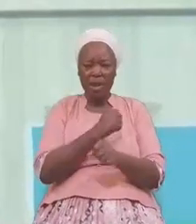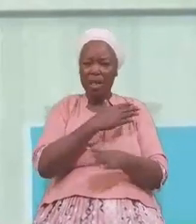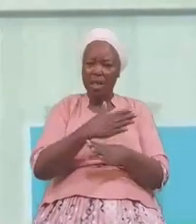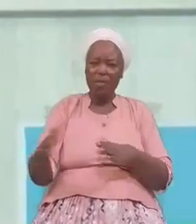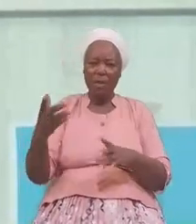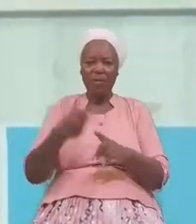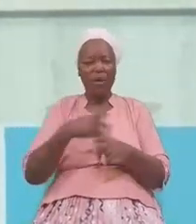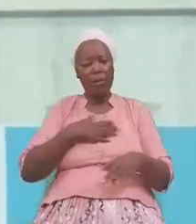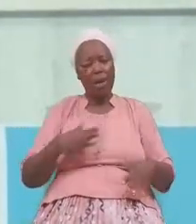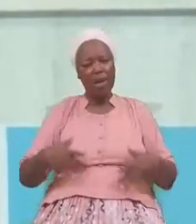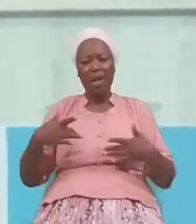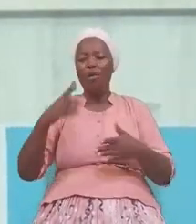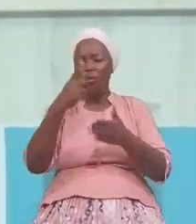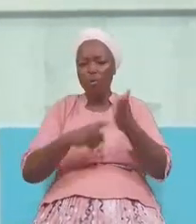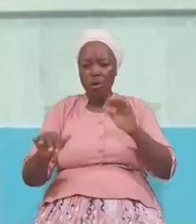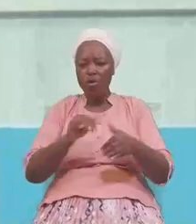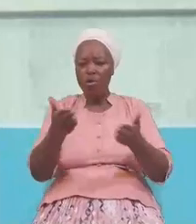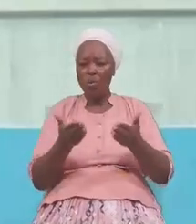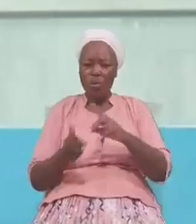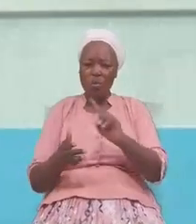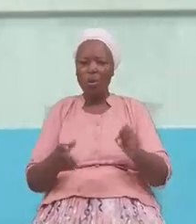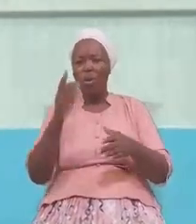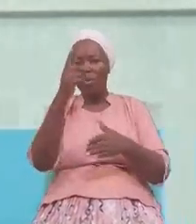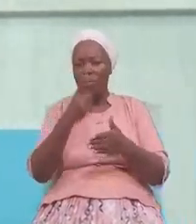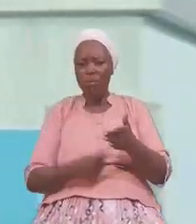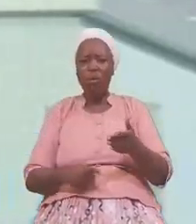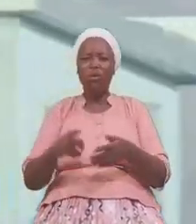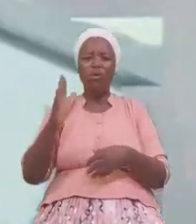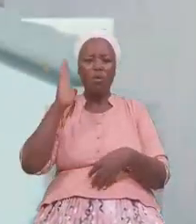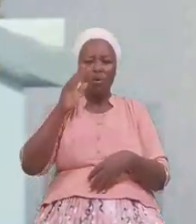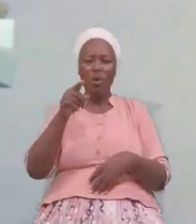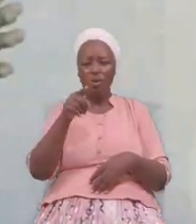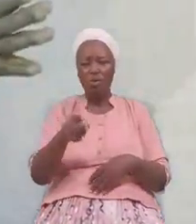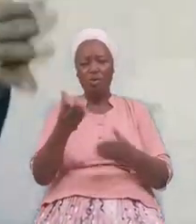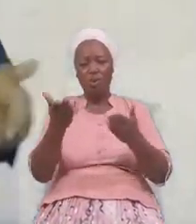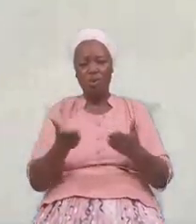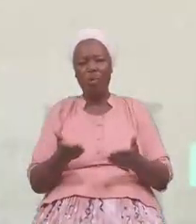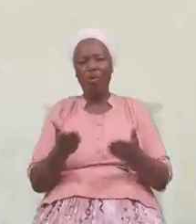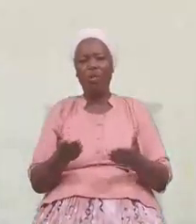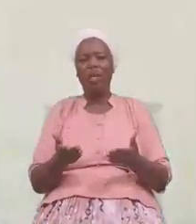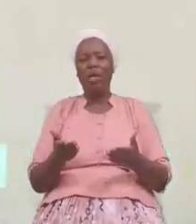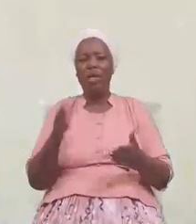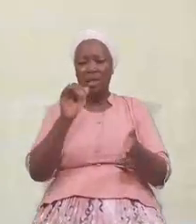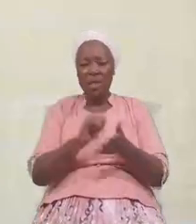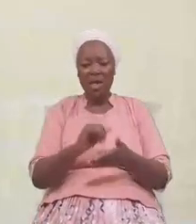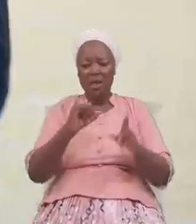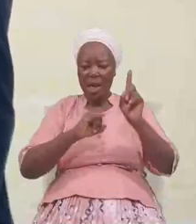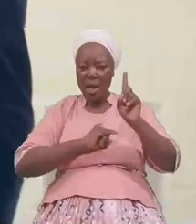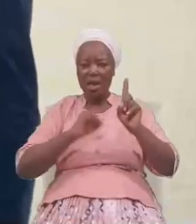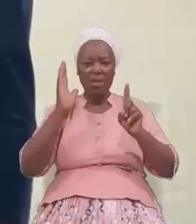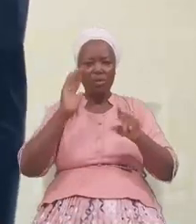Que veux-tu? Que veux-tu que je te fasse?